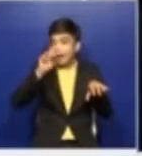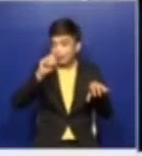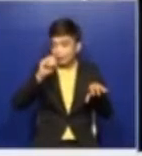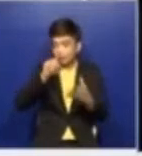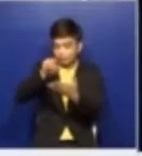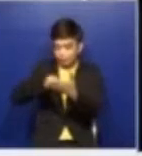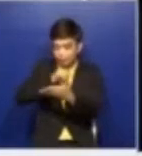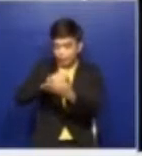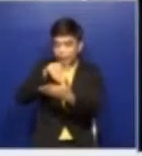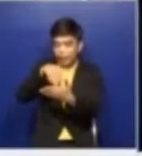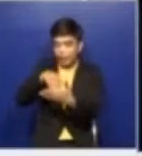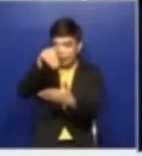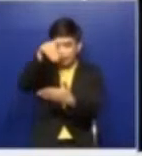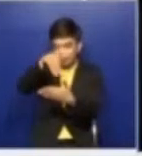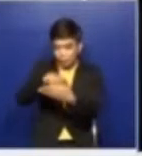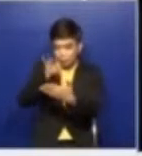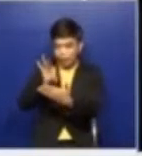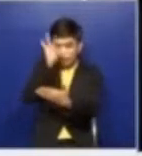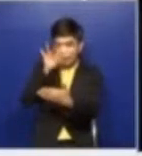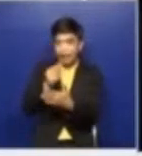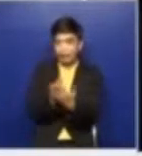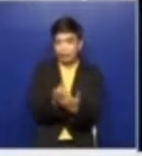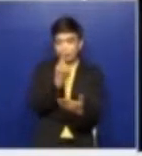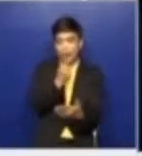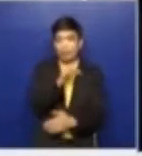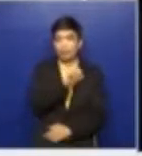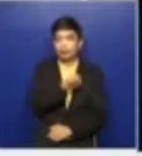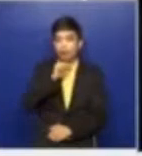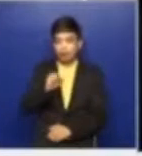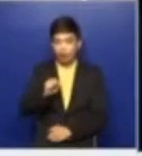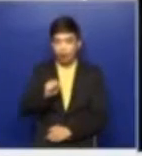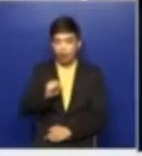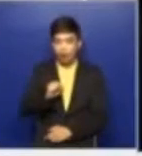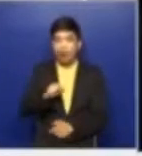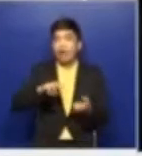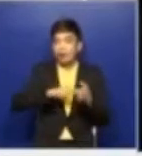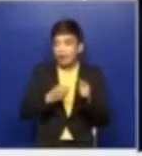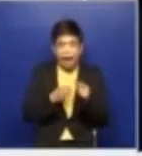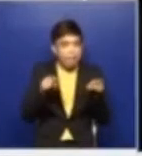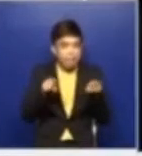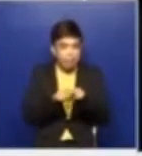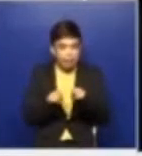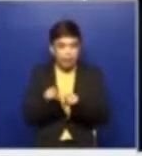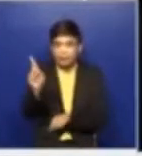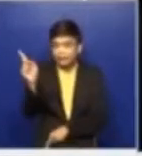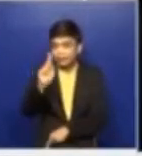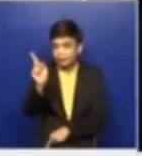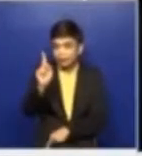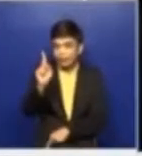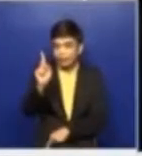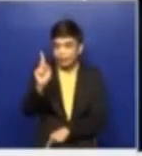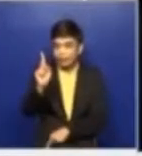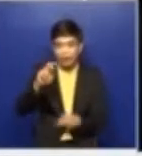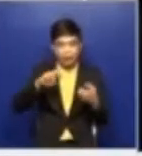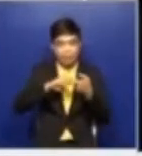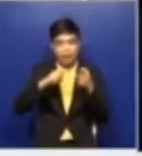รนั้นปัญหาหลักใหญ่ๆก็จะคล้ายๆกันนะคะทั้ง50เขตก็คือเป็นปัญหาของการ